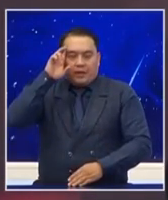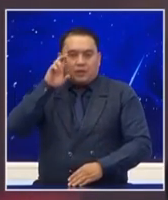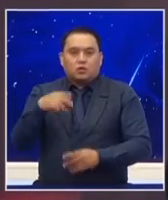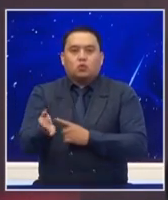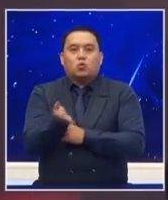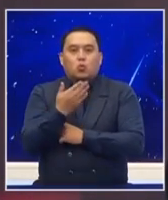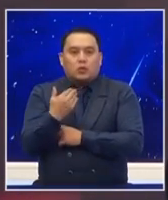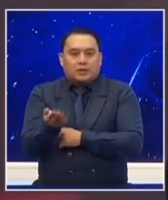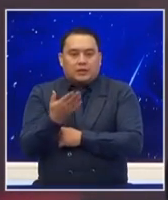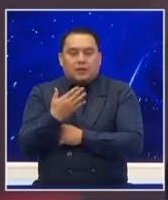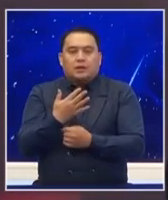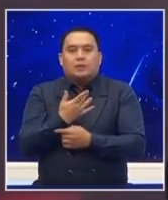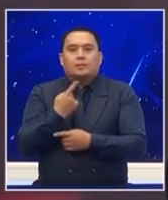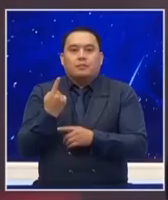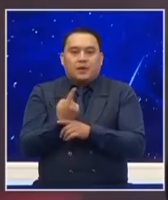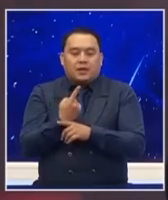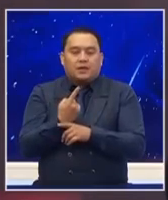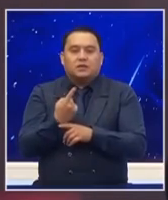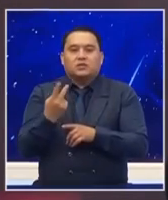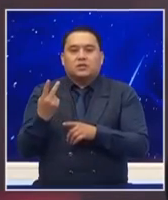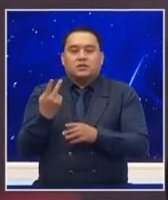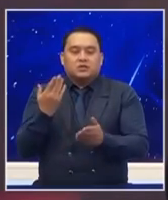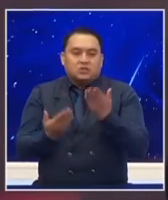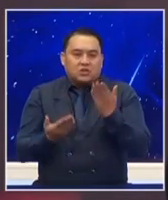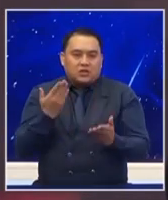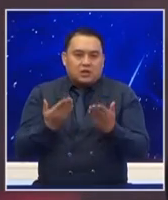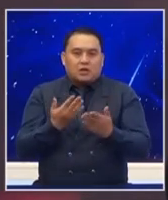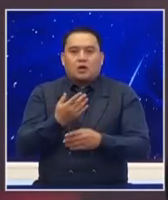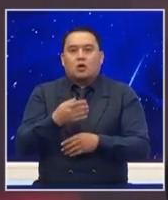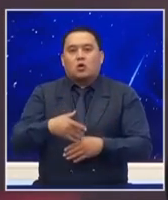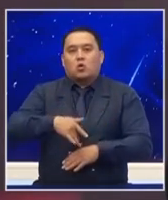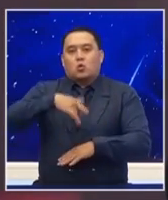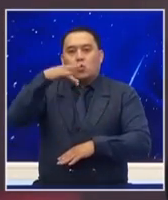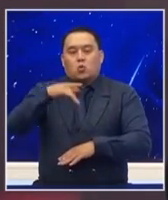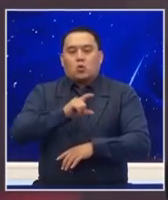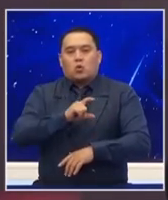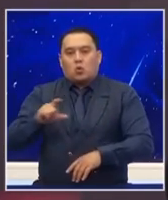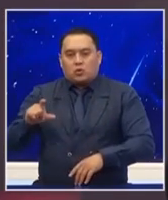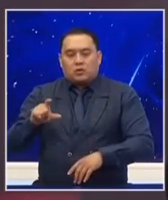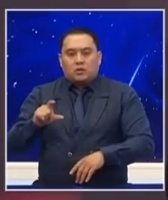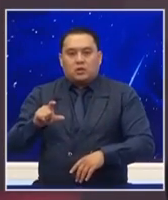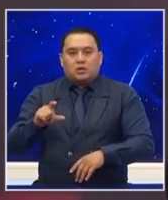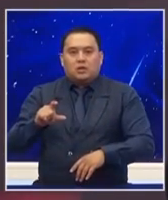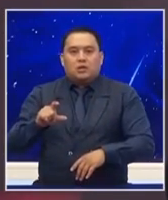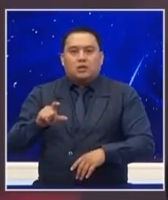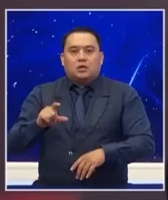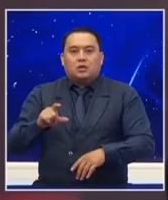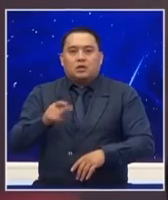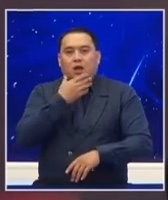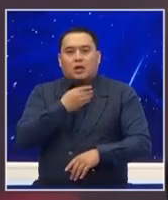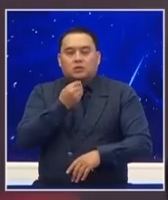туын бір қабатты және немесе көп қабатты ғимараттарда экстерьерлі